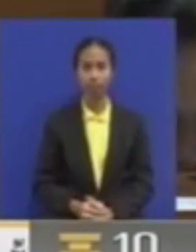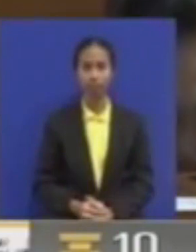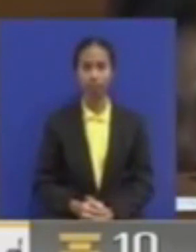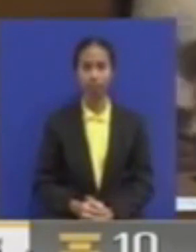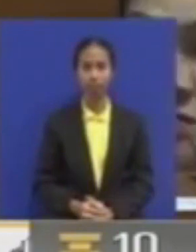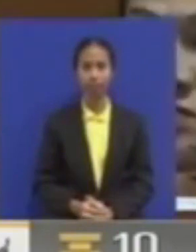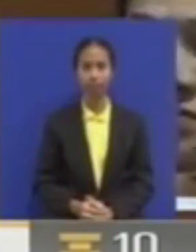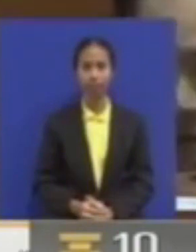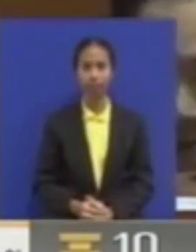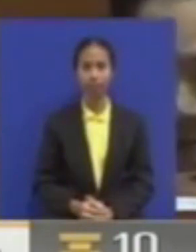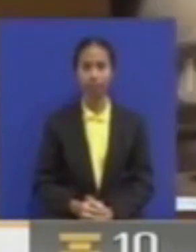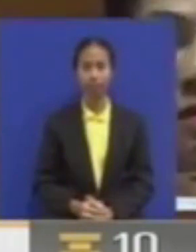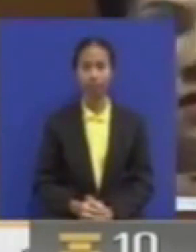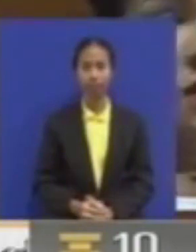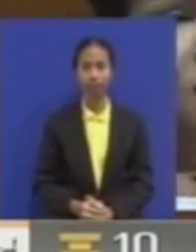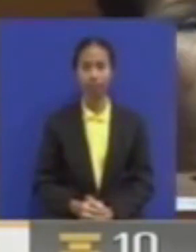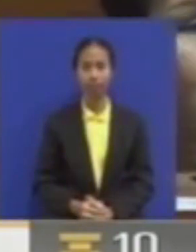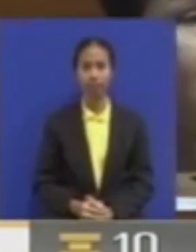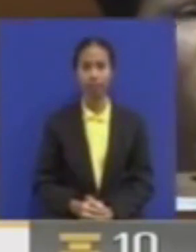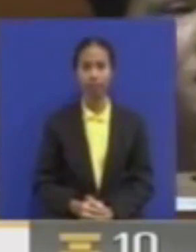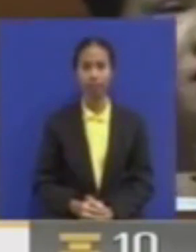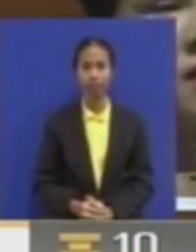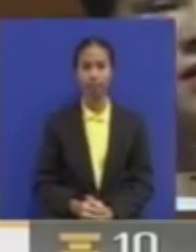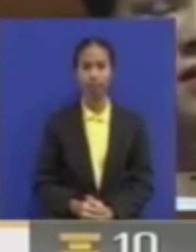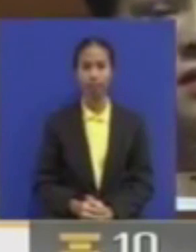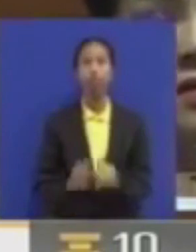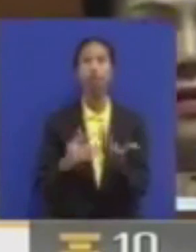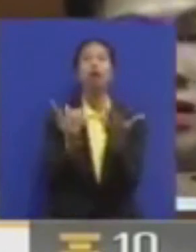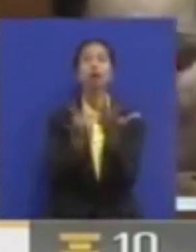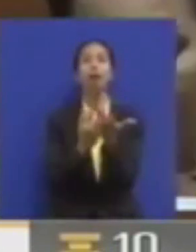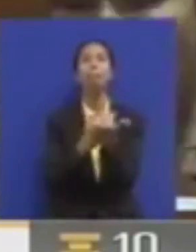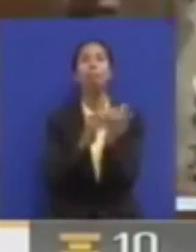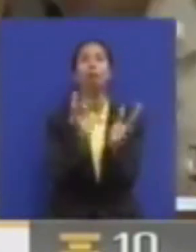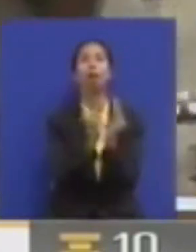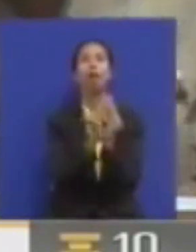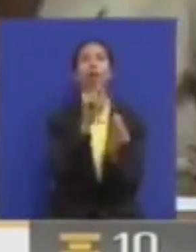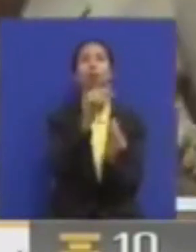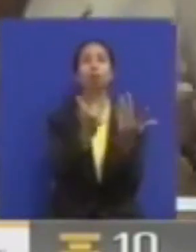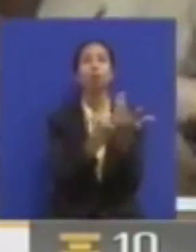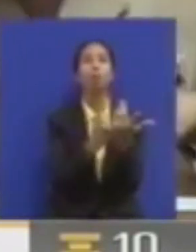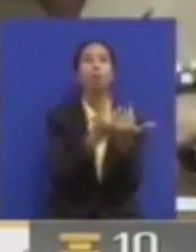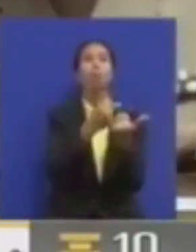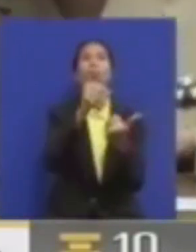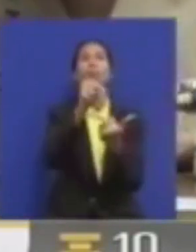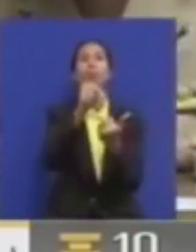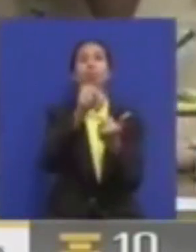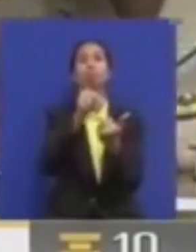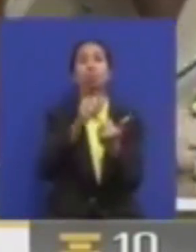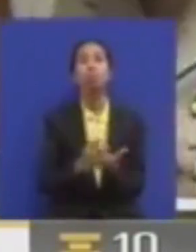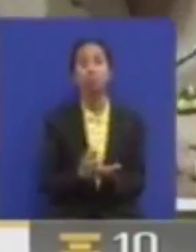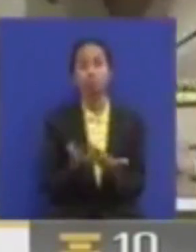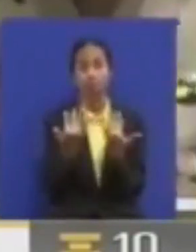าประเภทแบบแพรวๆจริงๆนะมีทั้งลูกล่อลูกชนมีมุกอะไรแบบเนี้ยร้อย